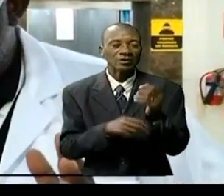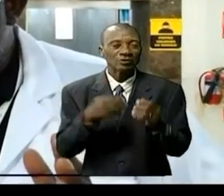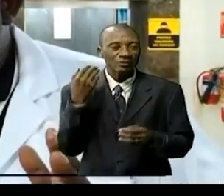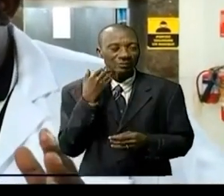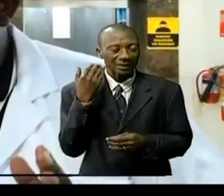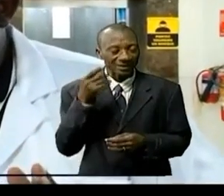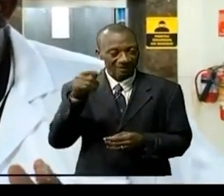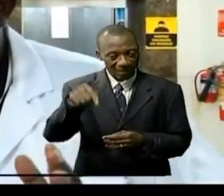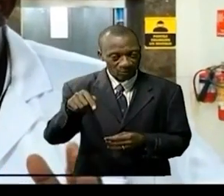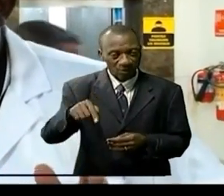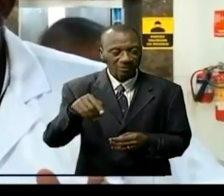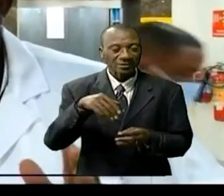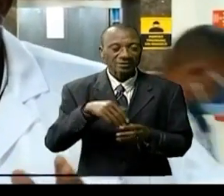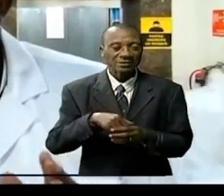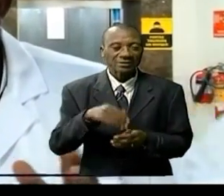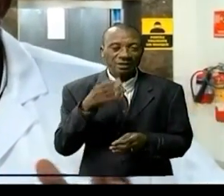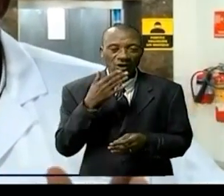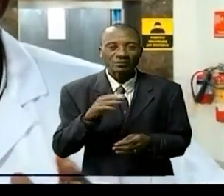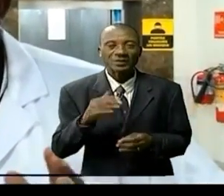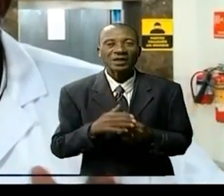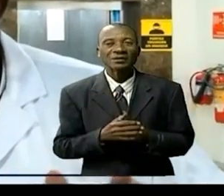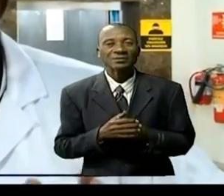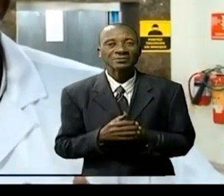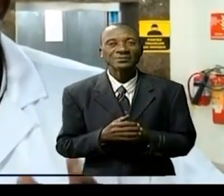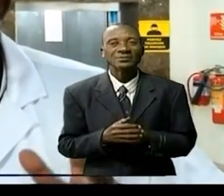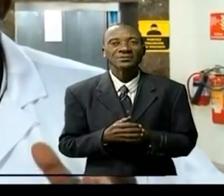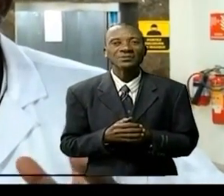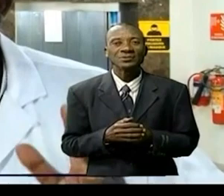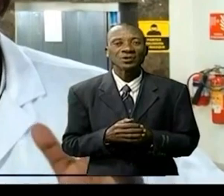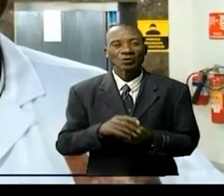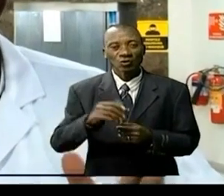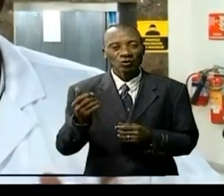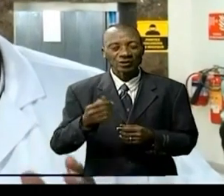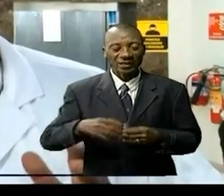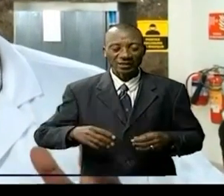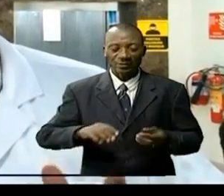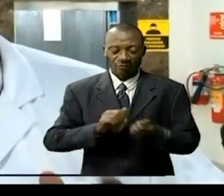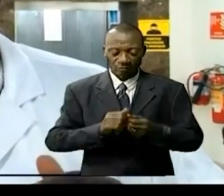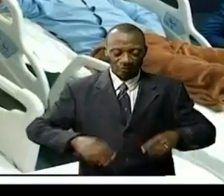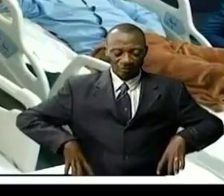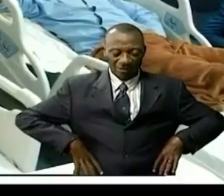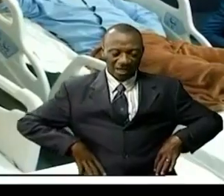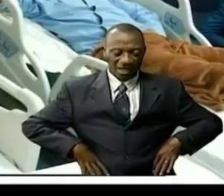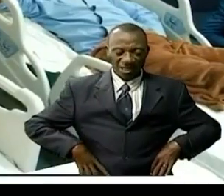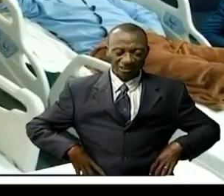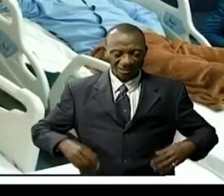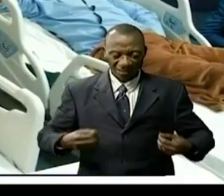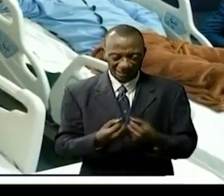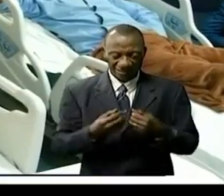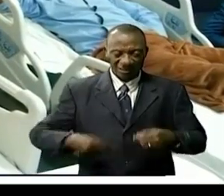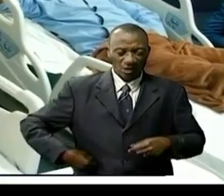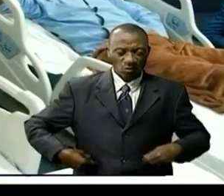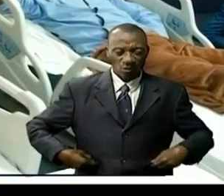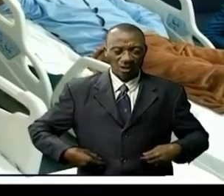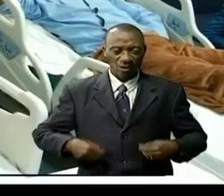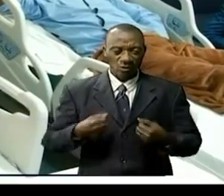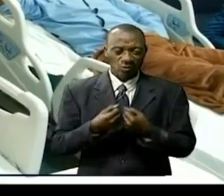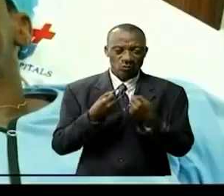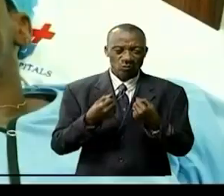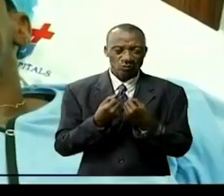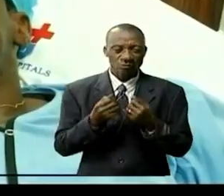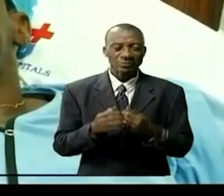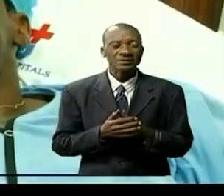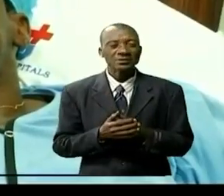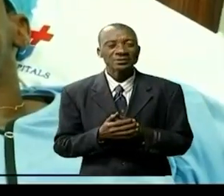a été admis pour une douleur au niveau de la hanche pour le moment un traumatisme et qu'il avait reçu mais on a fait tout ce qui est bilan